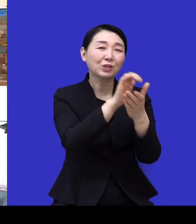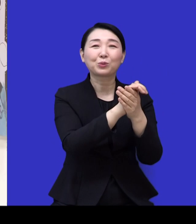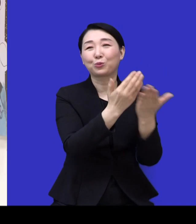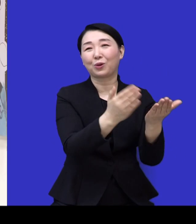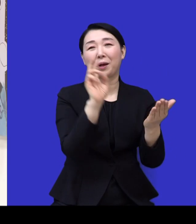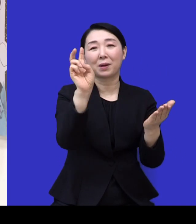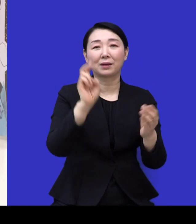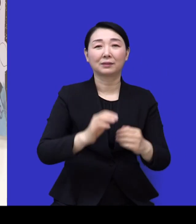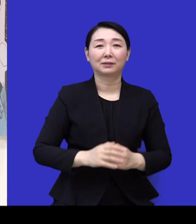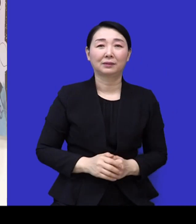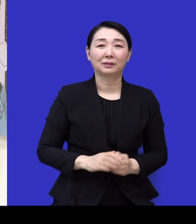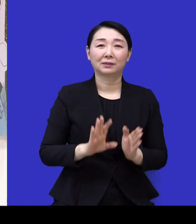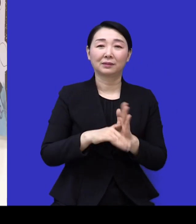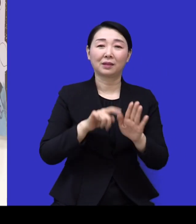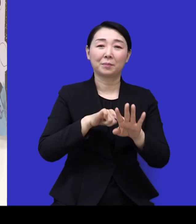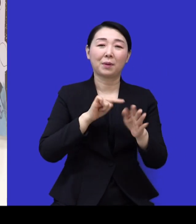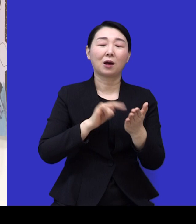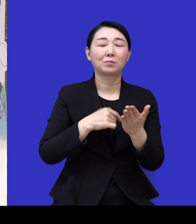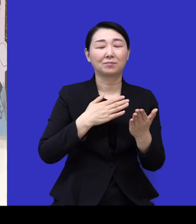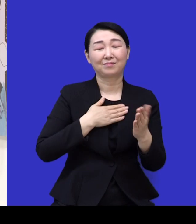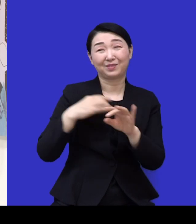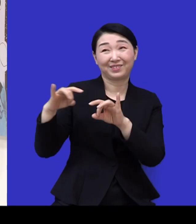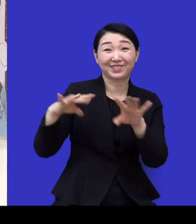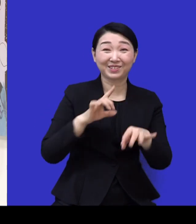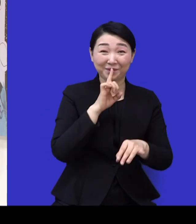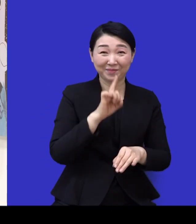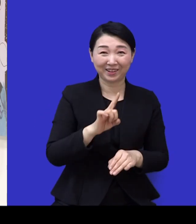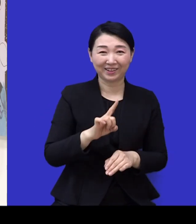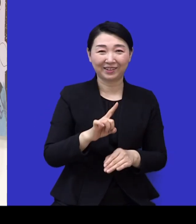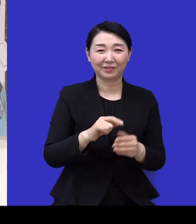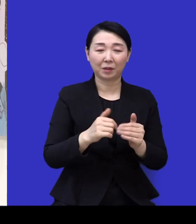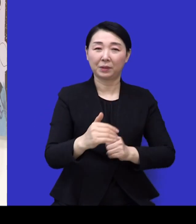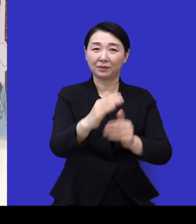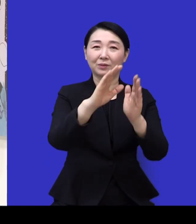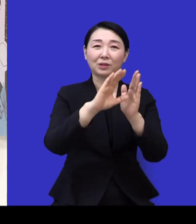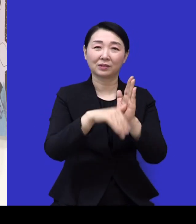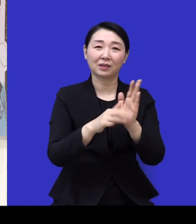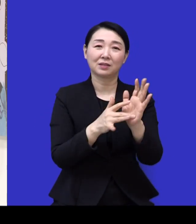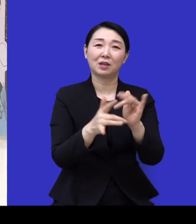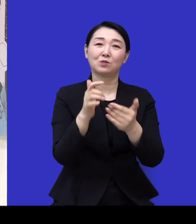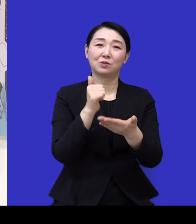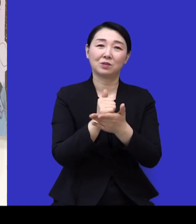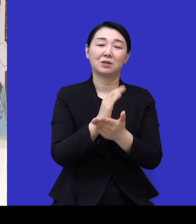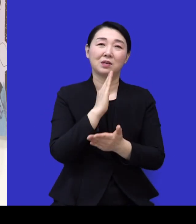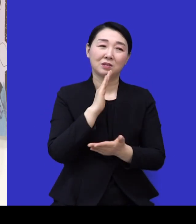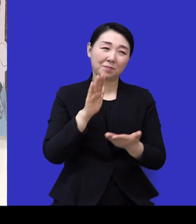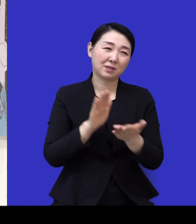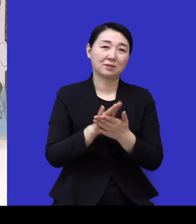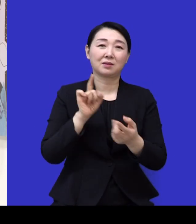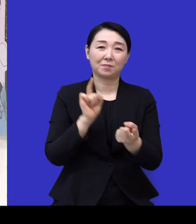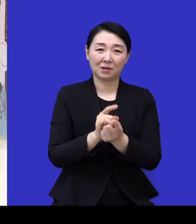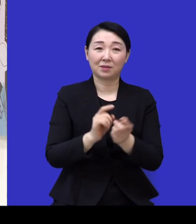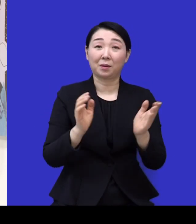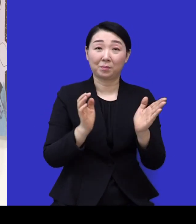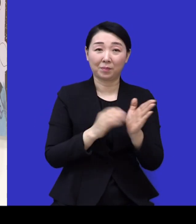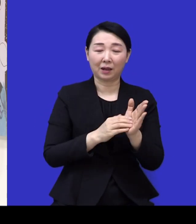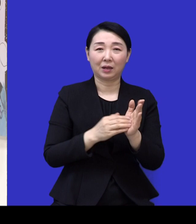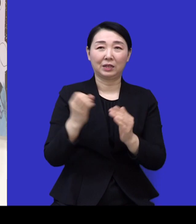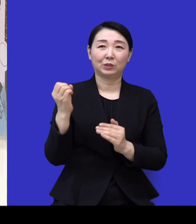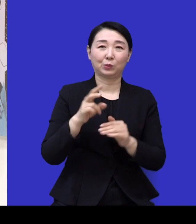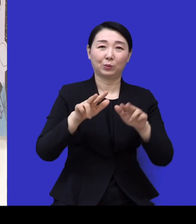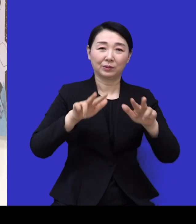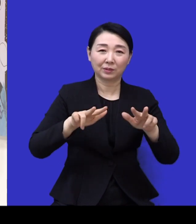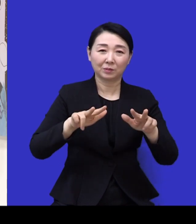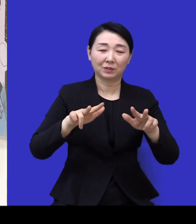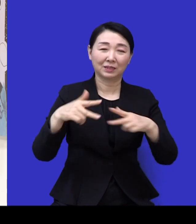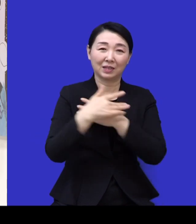근데 그때 그 마음이 되게 느껴졌다는 거예요. 그래서 하여튼 그 과정에서 예수님이 정말 뜨겁게 만나주시고 그리고 지금은